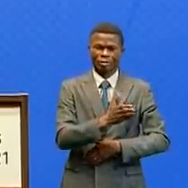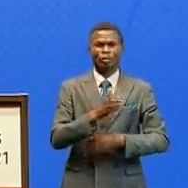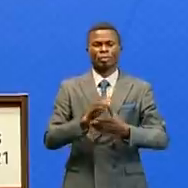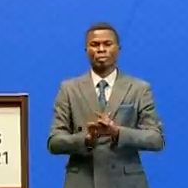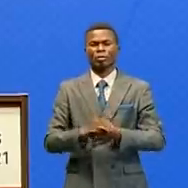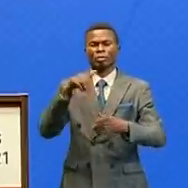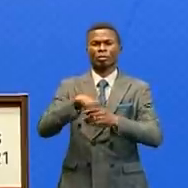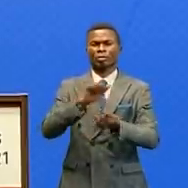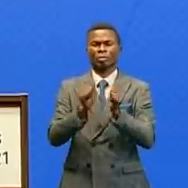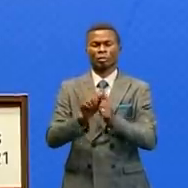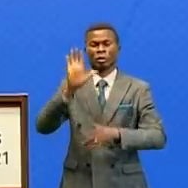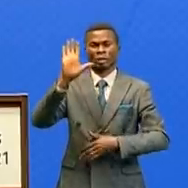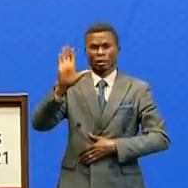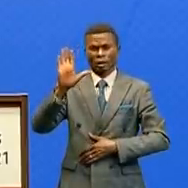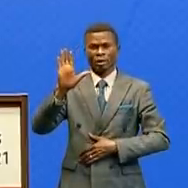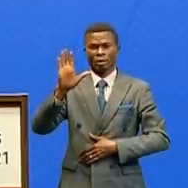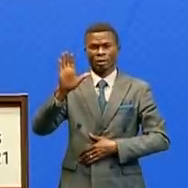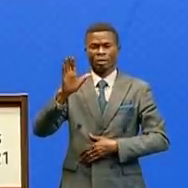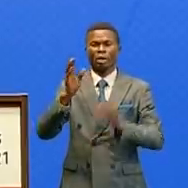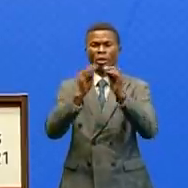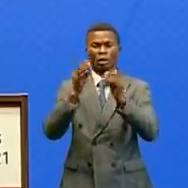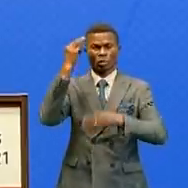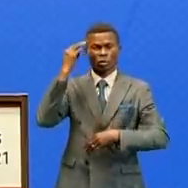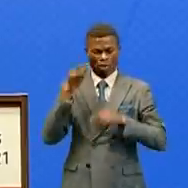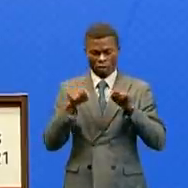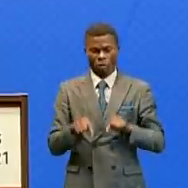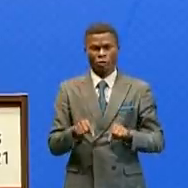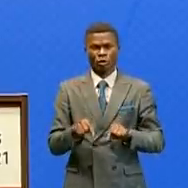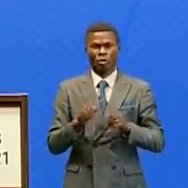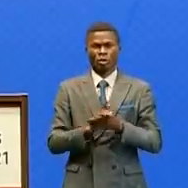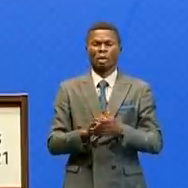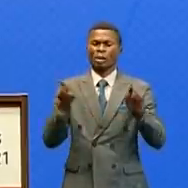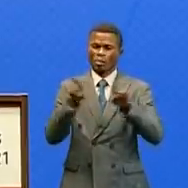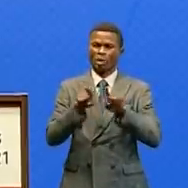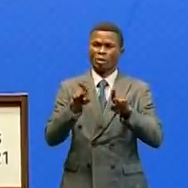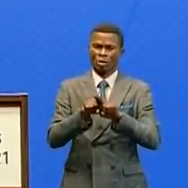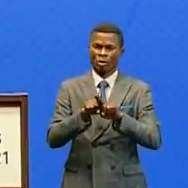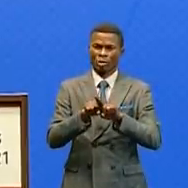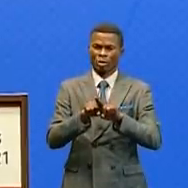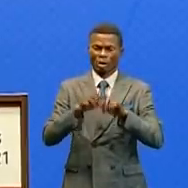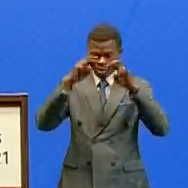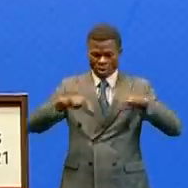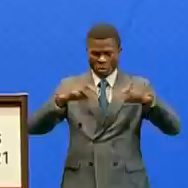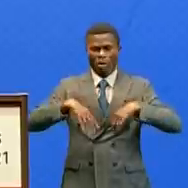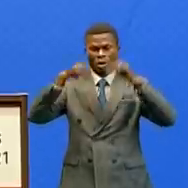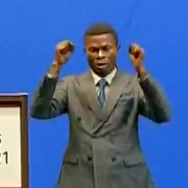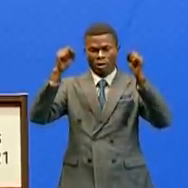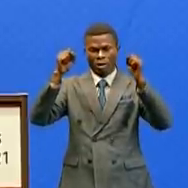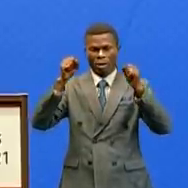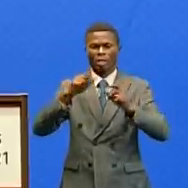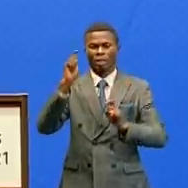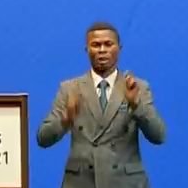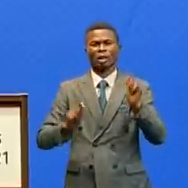Au chapitre 5 du Conseil des ministres de ce jour, relatif à l'examen et à l'adoption des